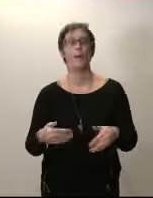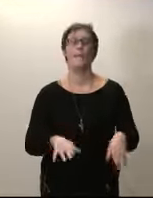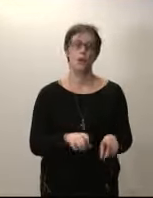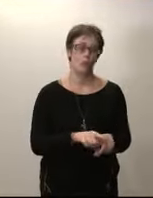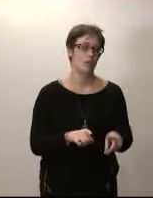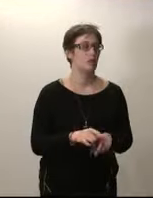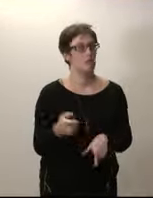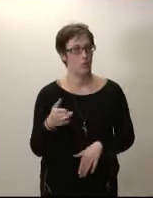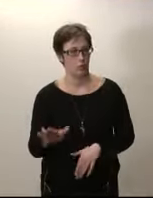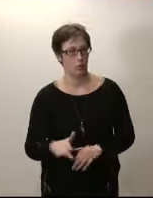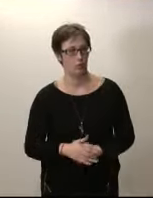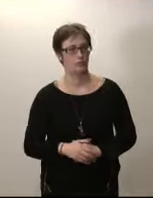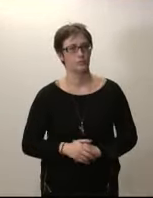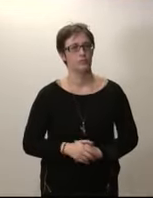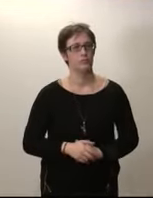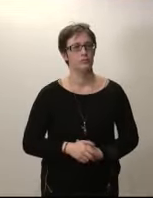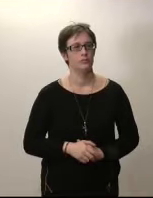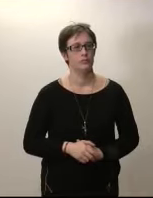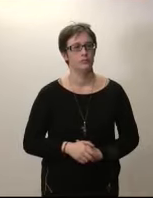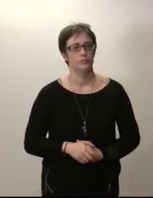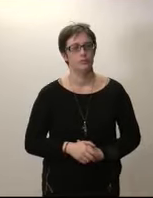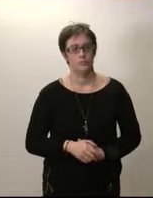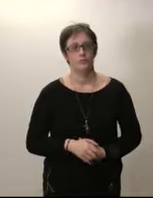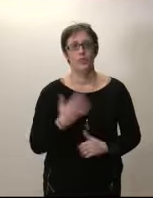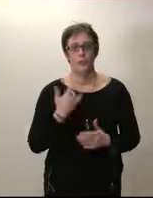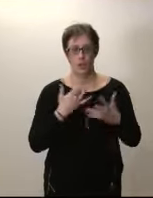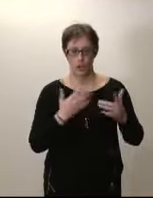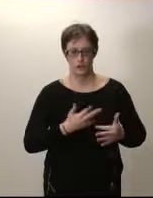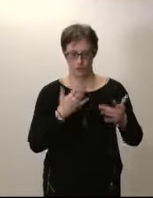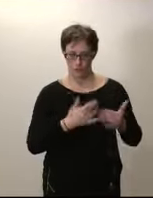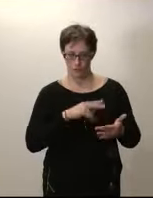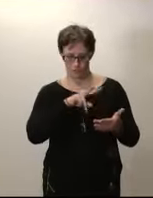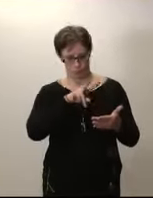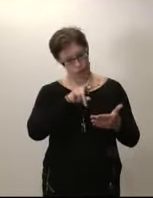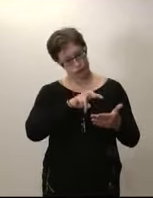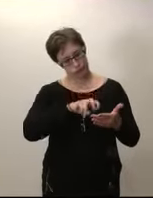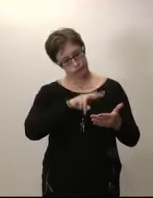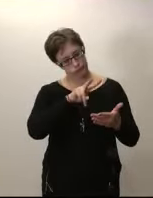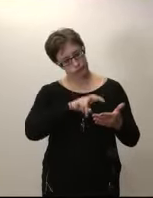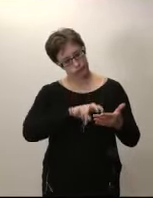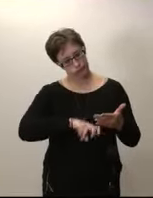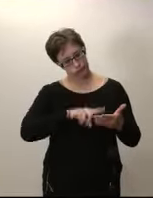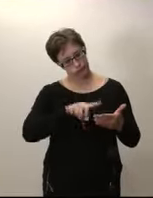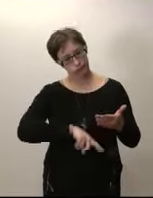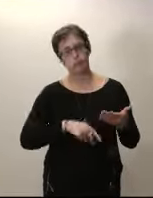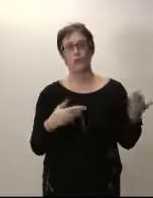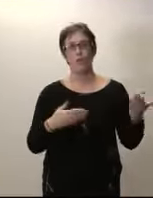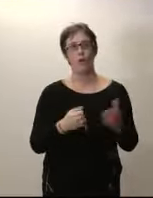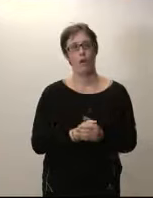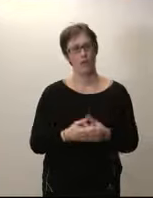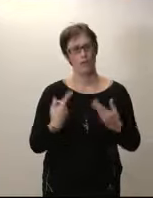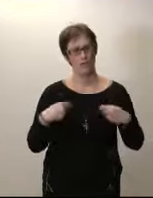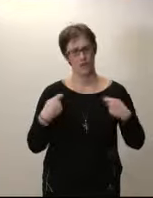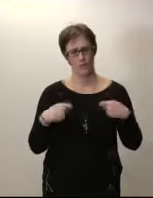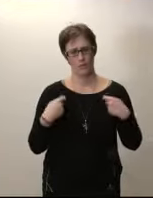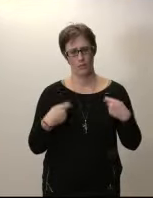mais pas que. On se rend compte également plus loin dans les chiffres que on a les augmentations de dépenses de ménage de plus